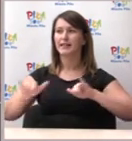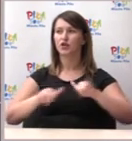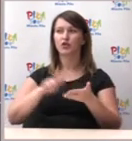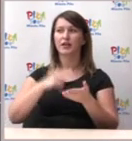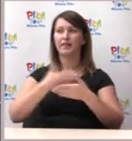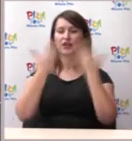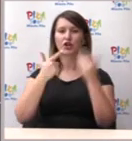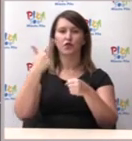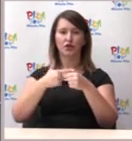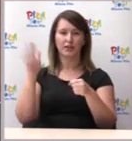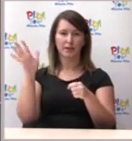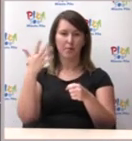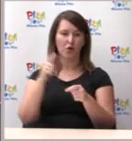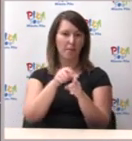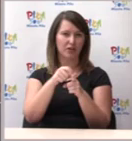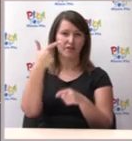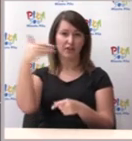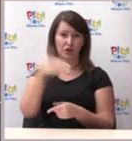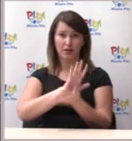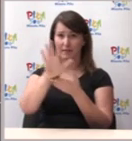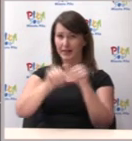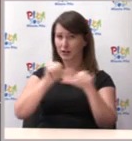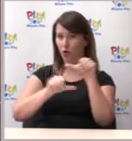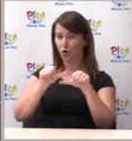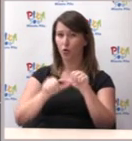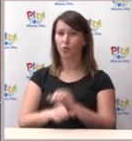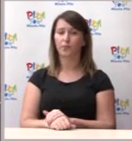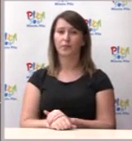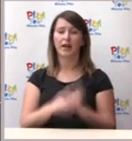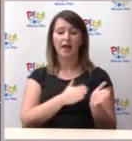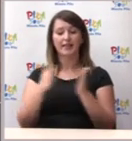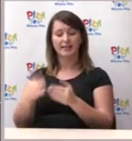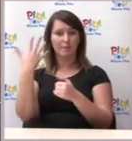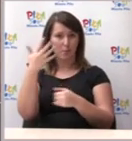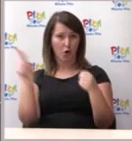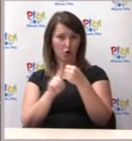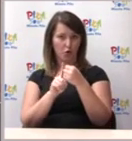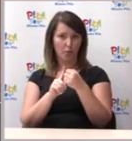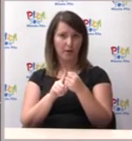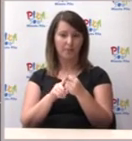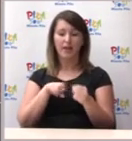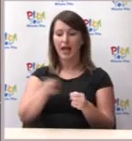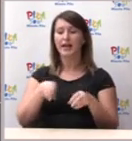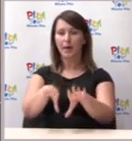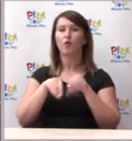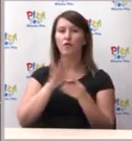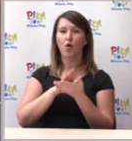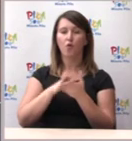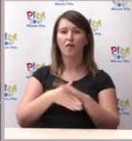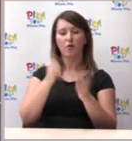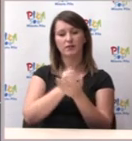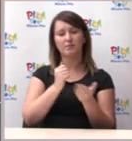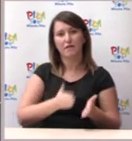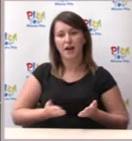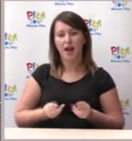dzień 25 października 2015 roku. W punkcie piątym Rada podjęła uchwałę w sprawie przystąpienia